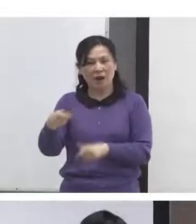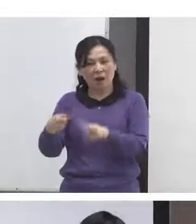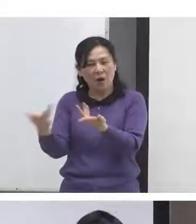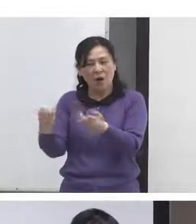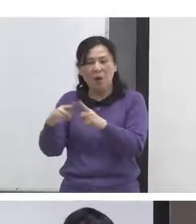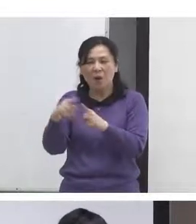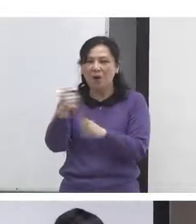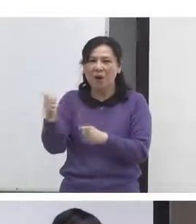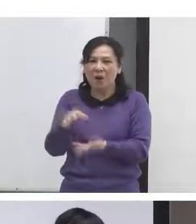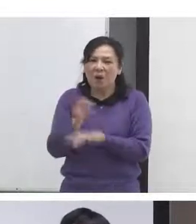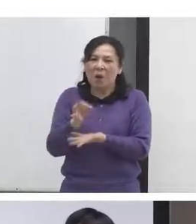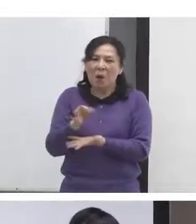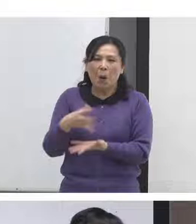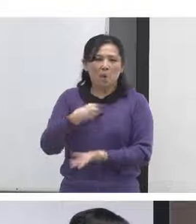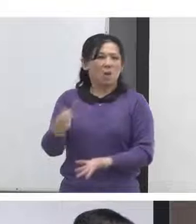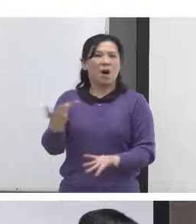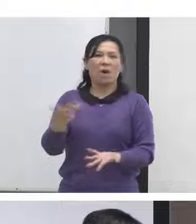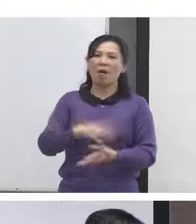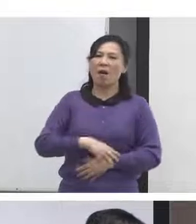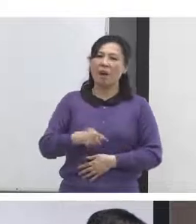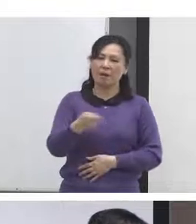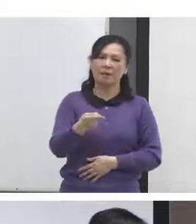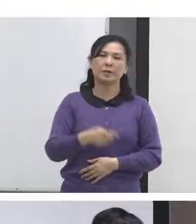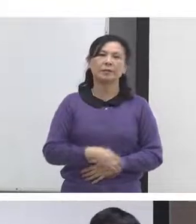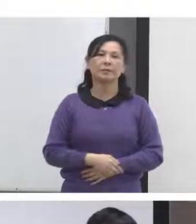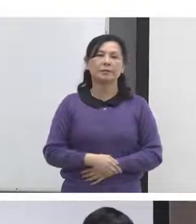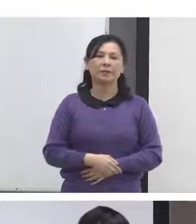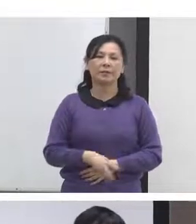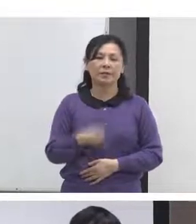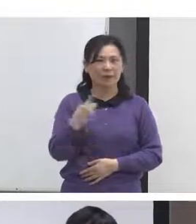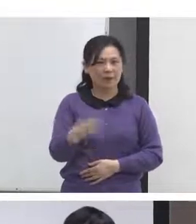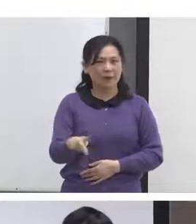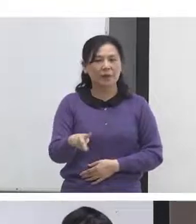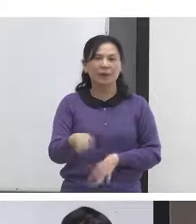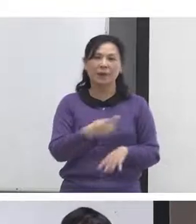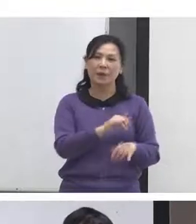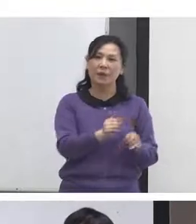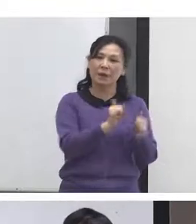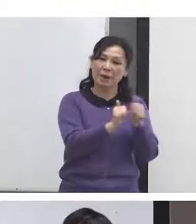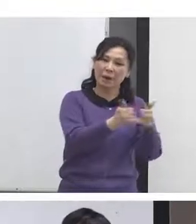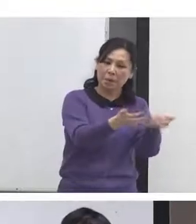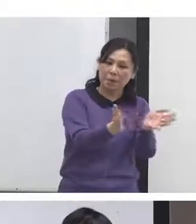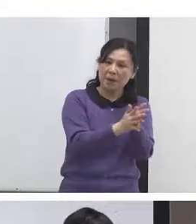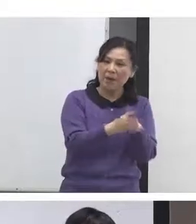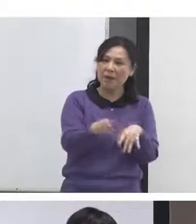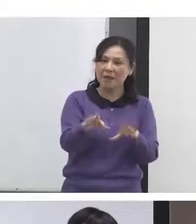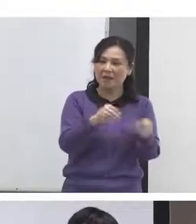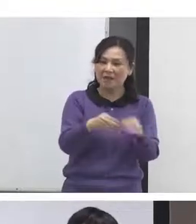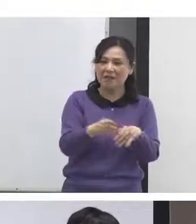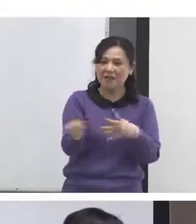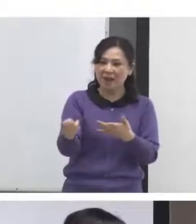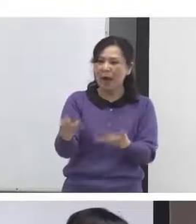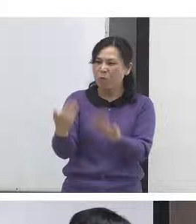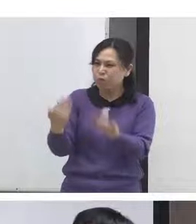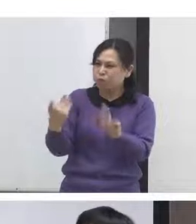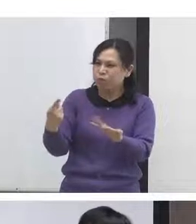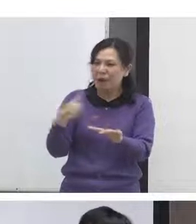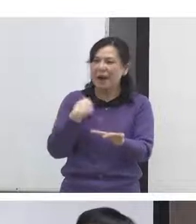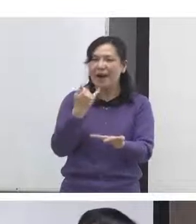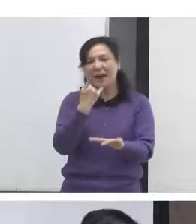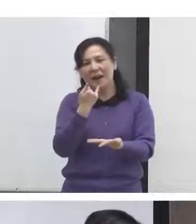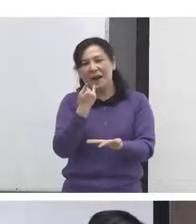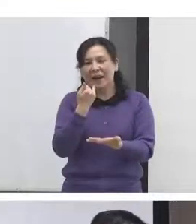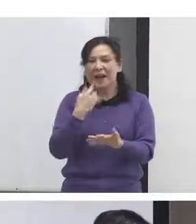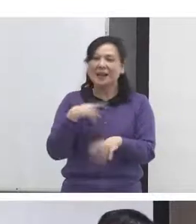为把系统中的错误东西丢出来，造成他自己的问题，或者是说民间在要资料的时候沟通的时候，能不能友善化一点，会不会是一种解